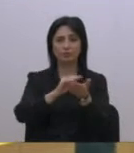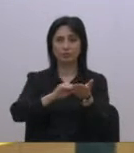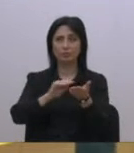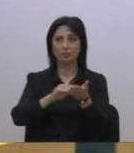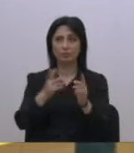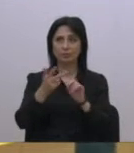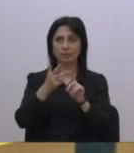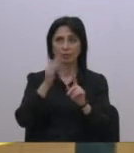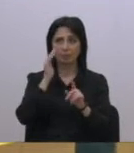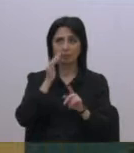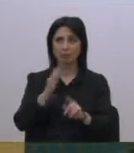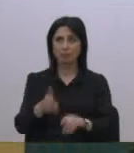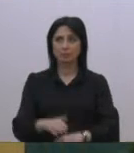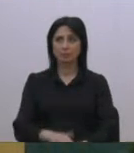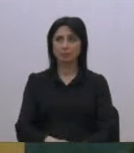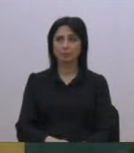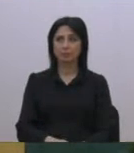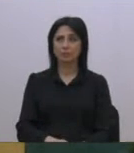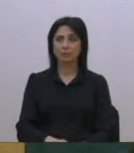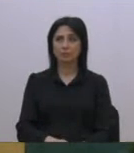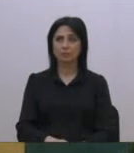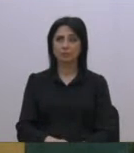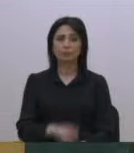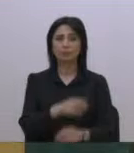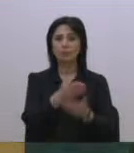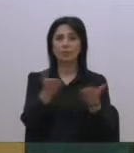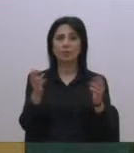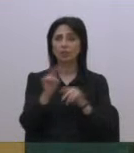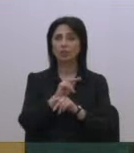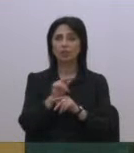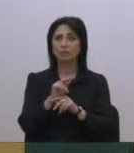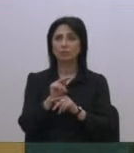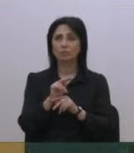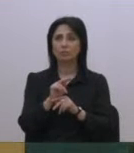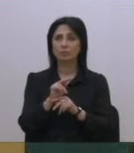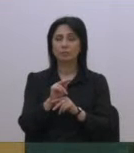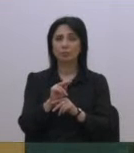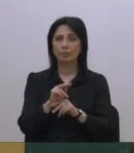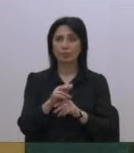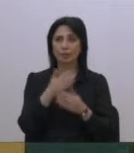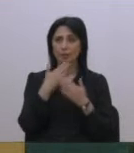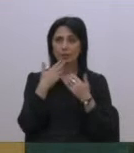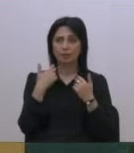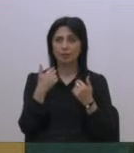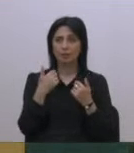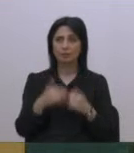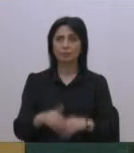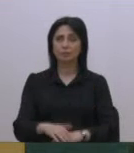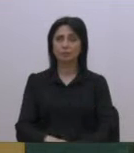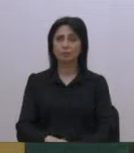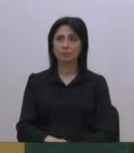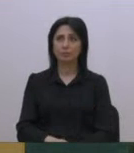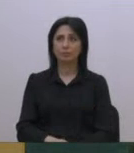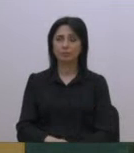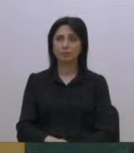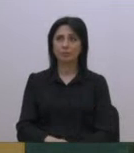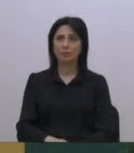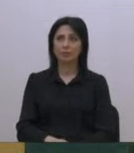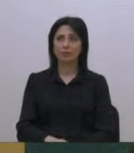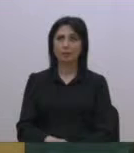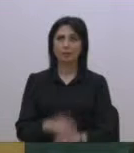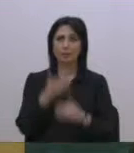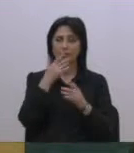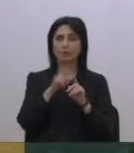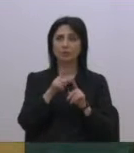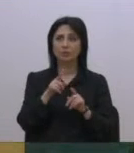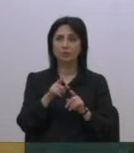მესამე მოსმენით ფერ დაბადებით. მოდ რედაქციულ ხასიათის შენიშნები და დაზიანს პირველ ან მეორე პროექტზე არ არის, დასკვნით